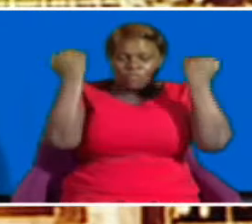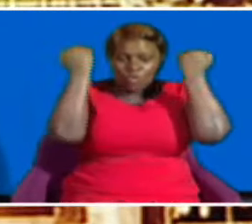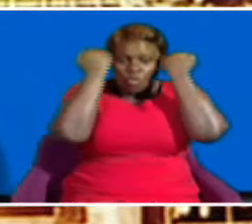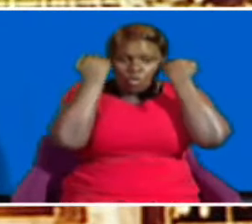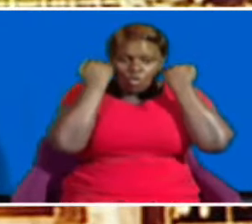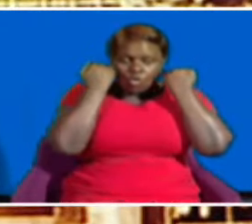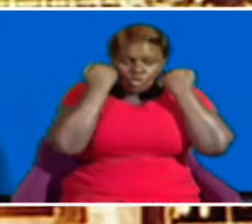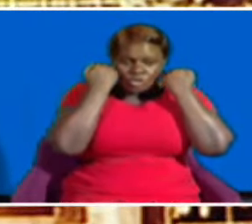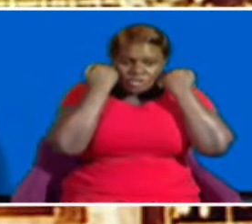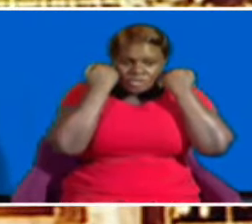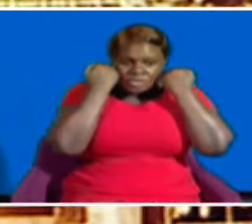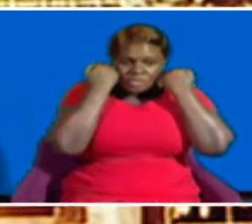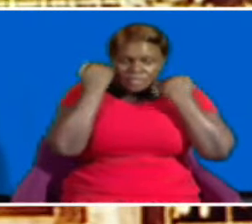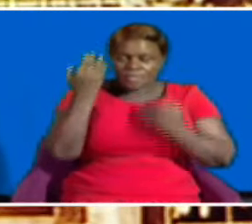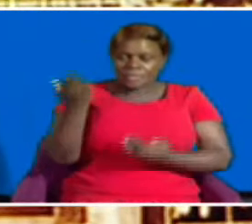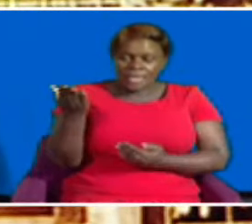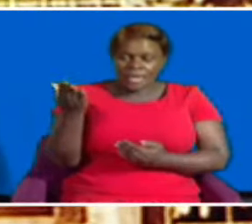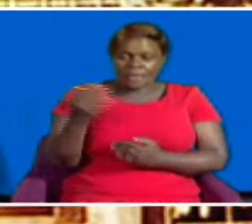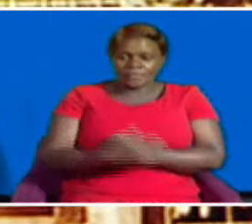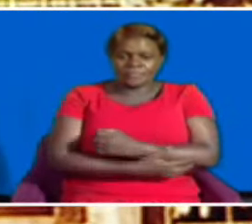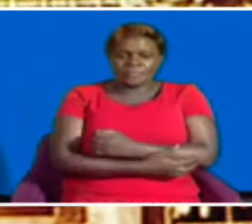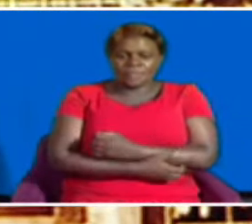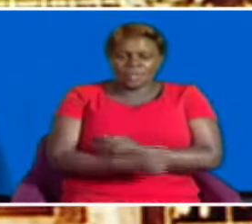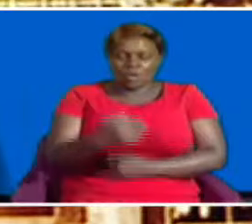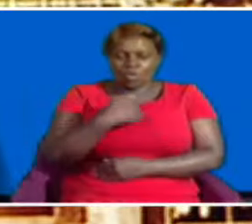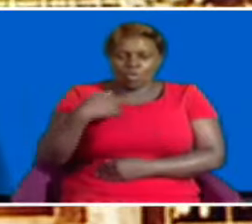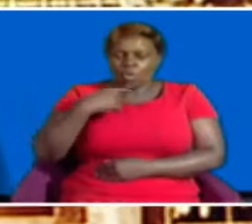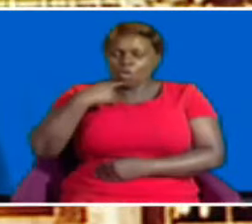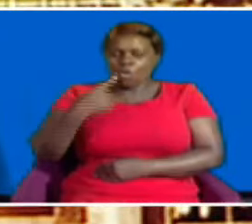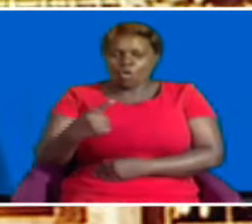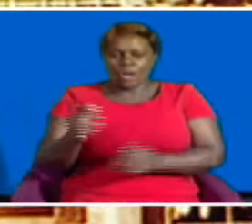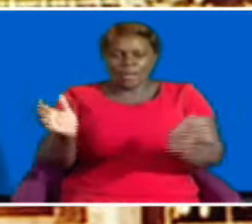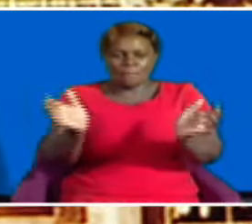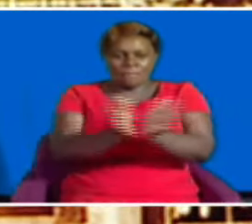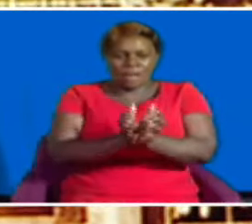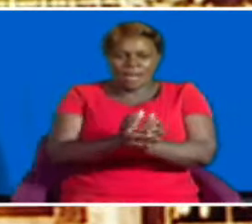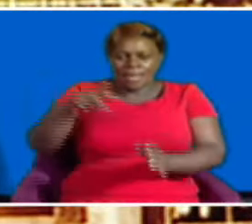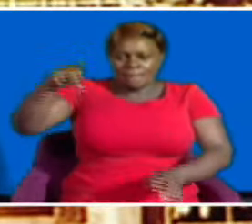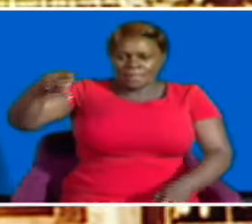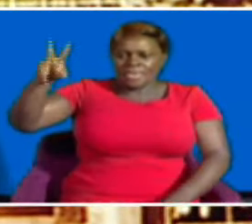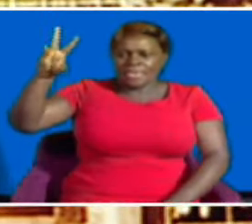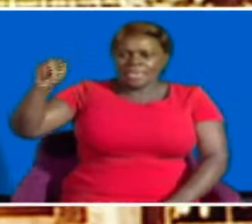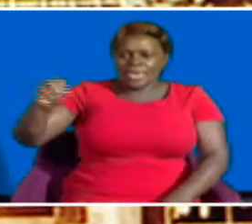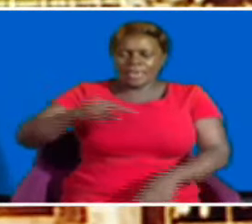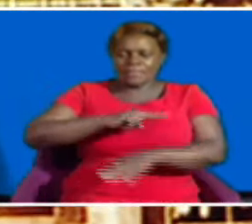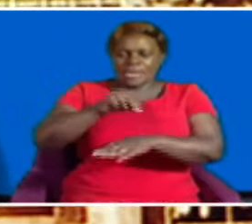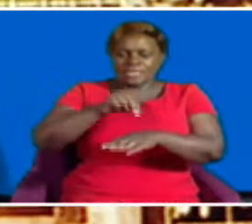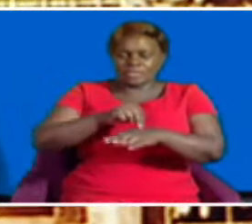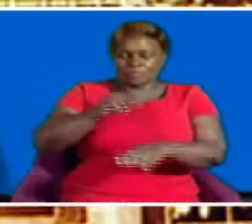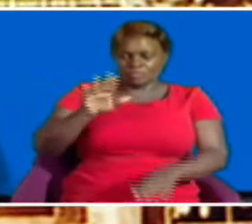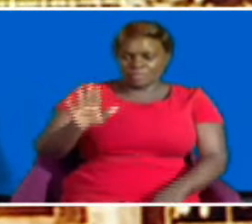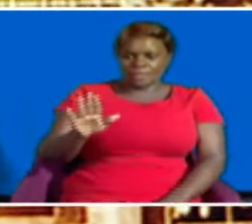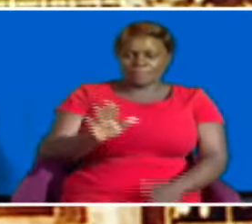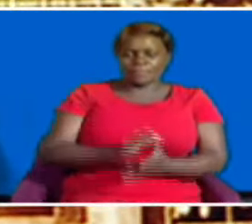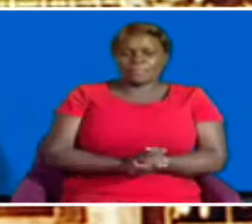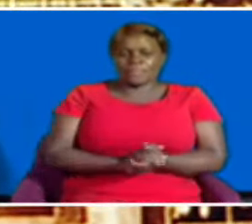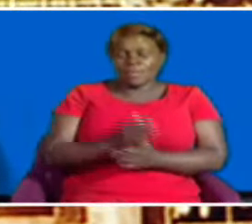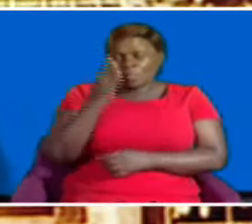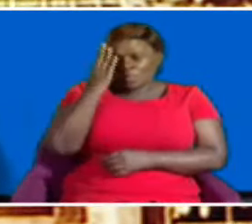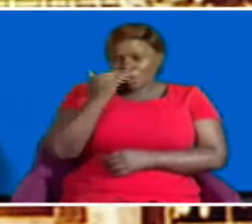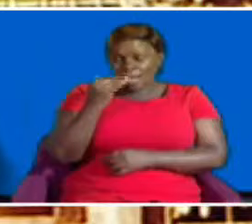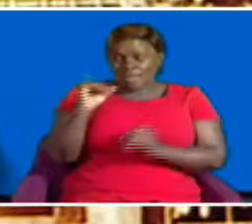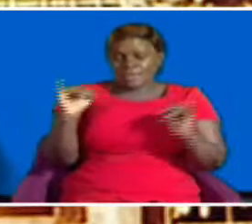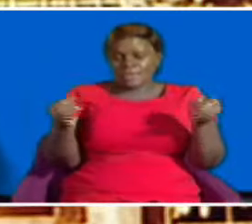hiyo iliyo mjini The Hague kule Uholanzi kuagiza kukamatwa kwa waziri mkuu wa taifa hilo Benjamin Netanyahu, kwa mujibu